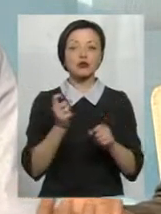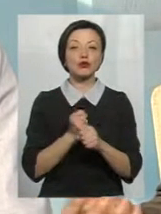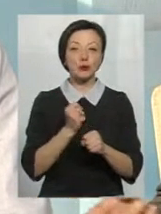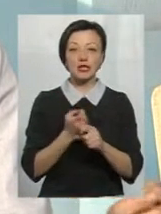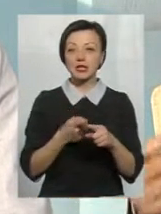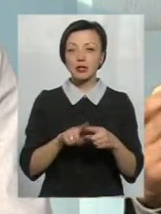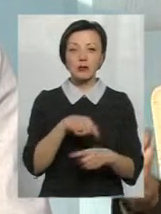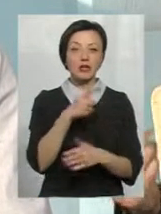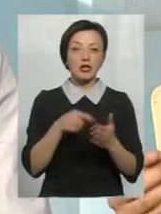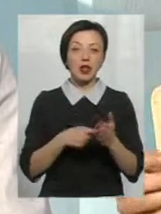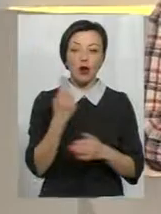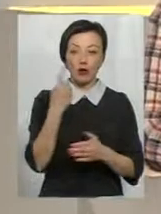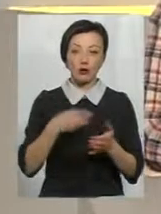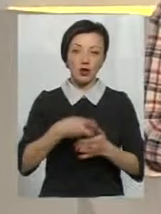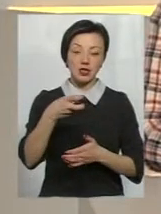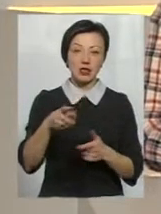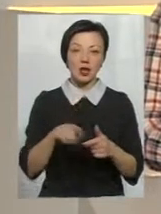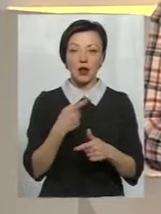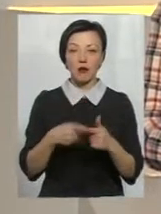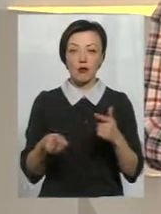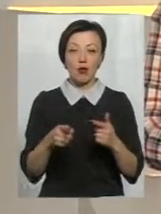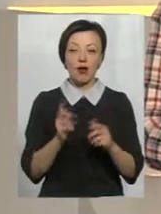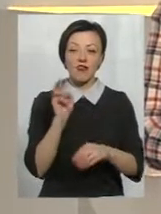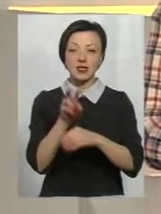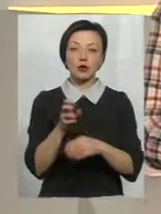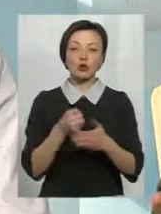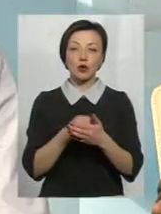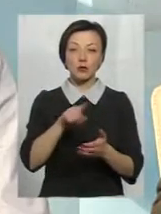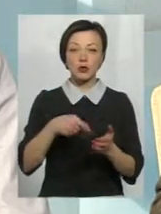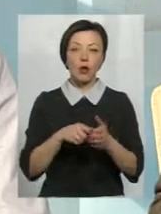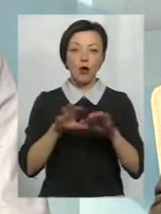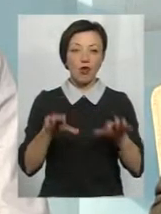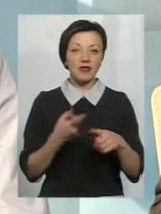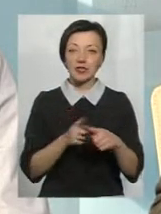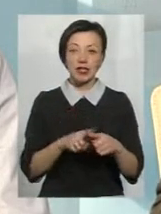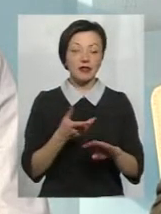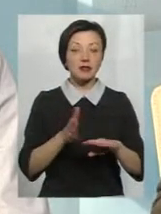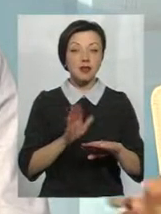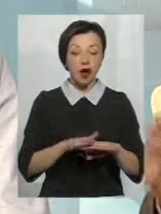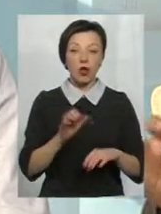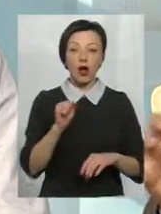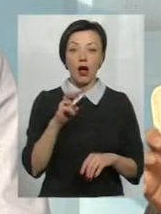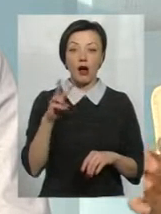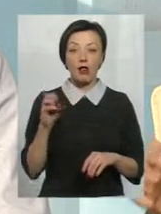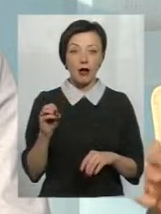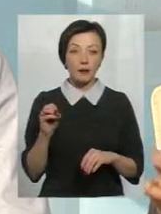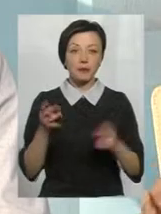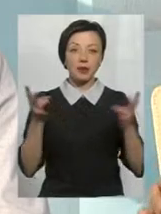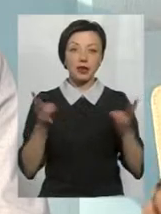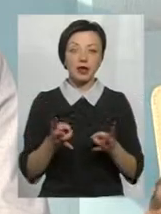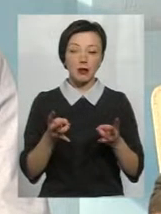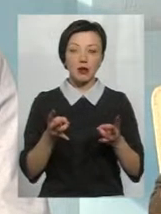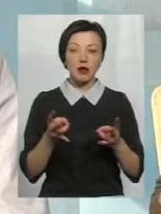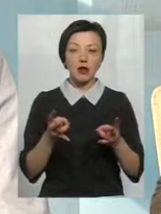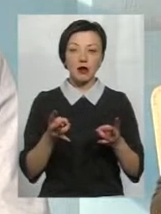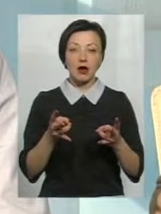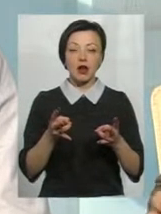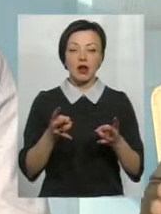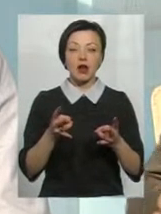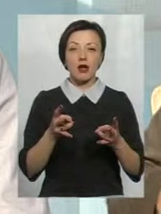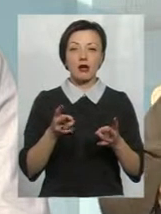Це питання одного листа або там візиту до міського голови. Це не є складністю. Але тобто треба розбити цей стереотип,